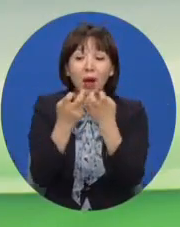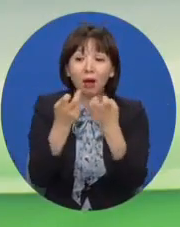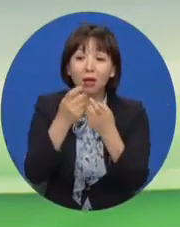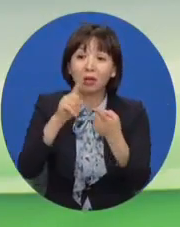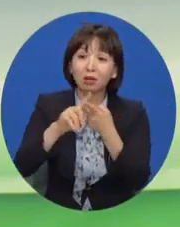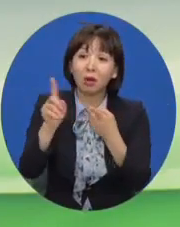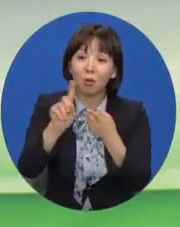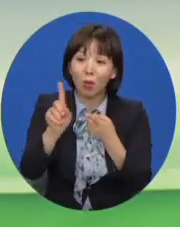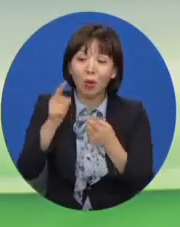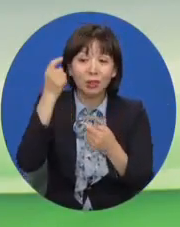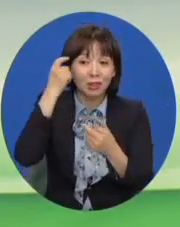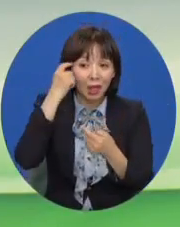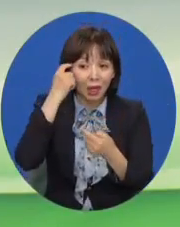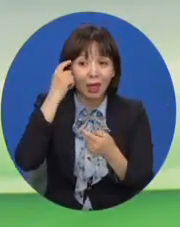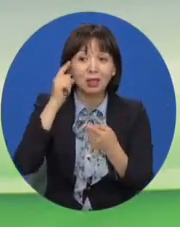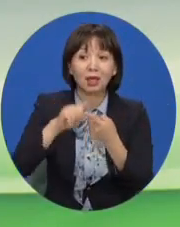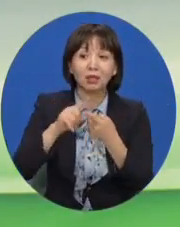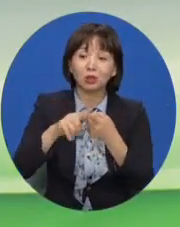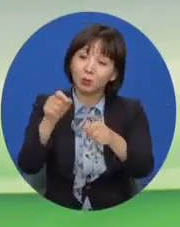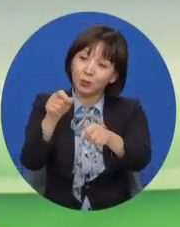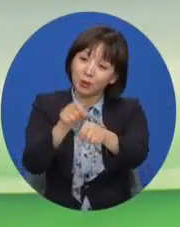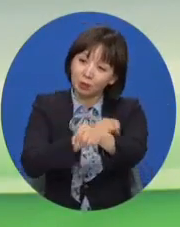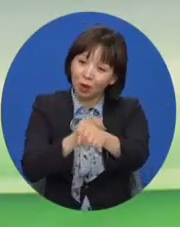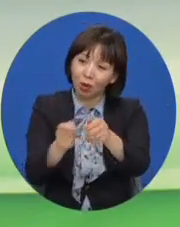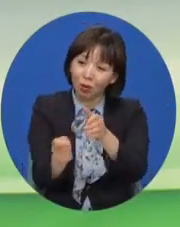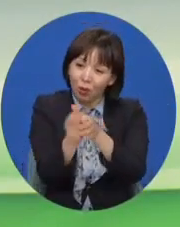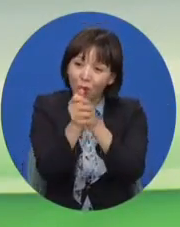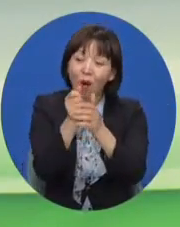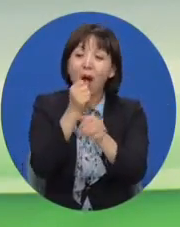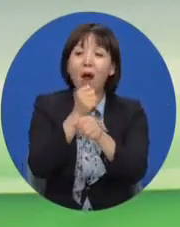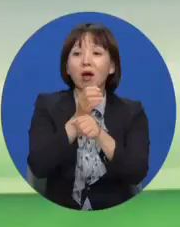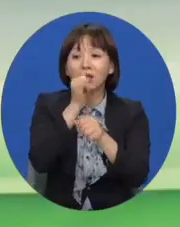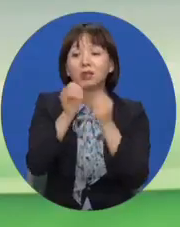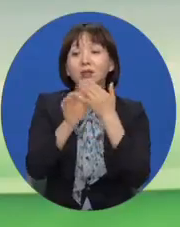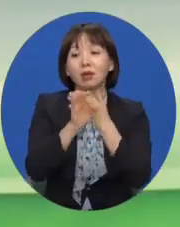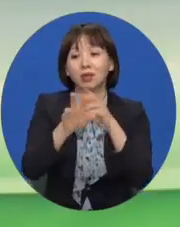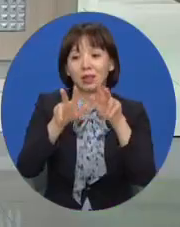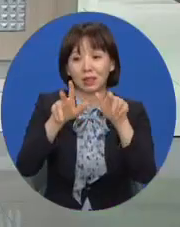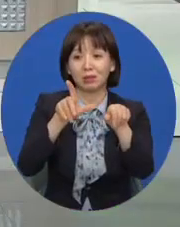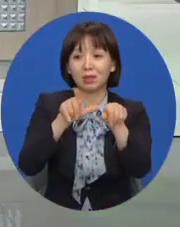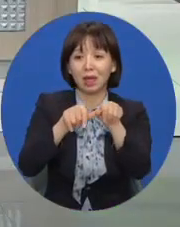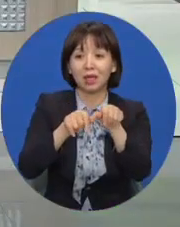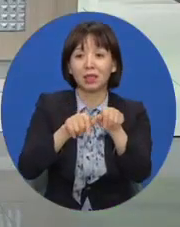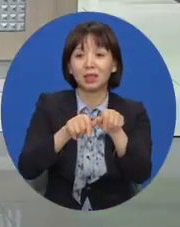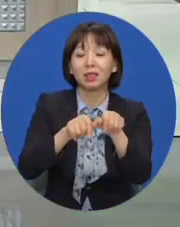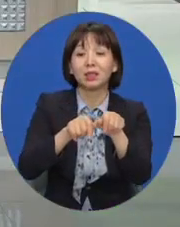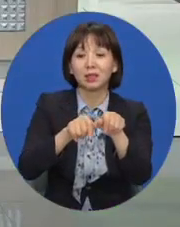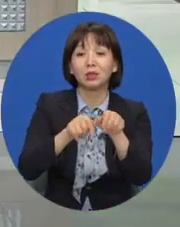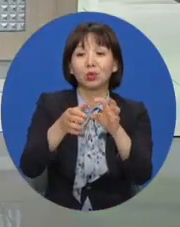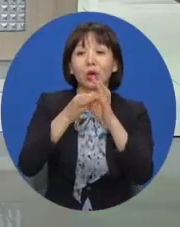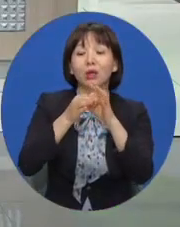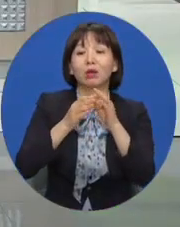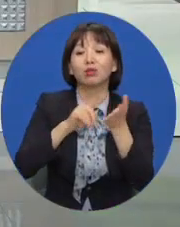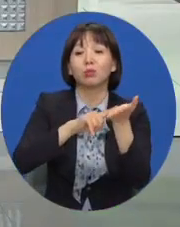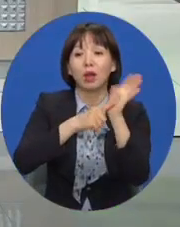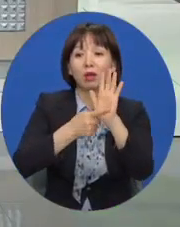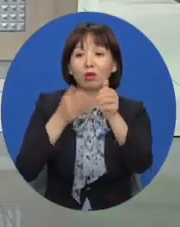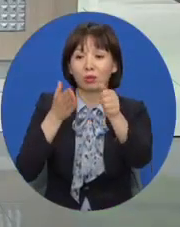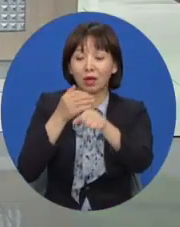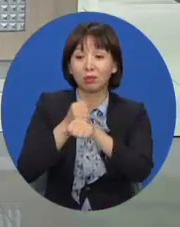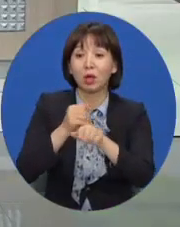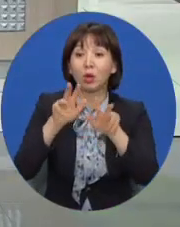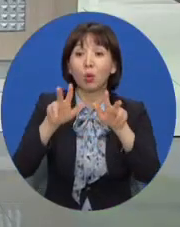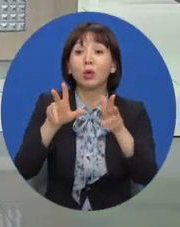계신지 특별히 좀 독창적인 아이디어가 있다면 이 시간 통해서 우리 시청자분들께 좀 밝혀주시기 바라겠습니다. 이번 질문에